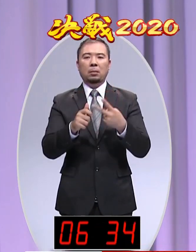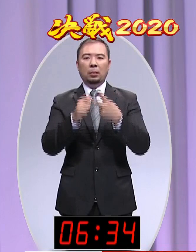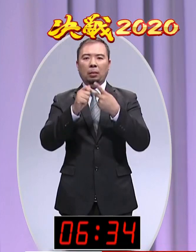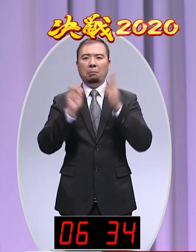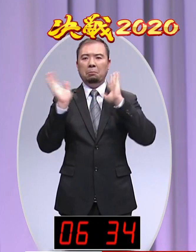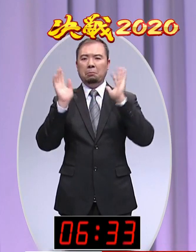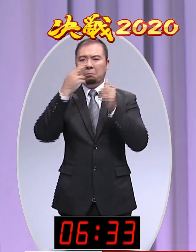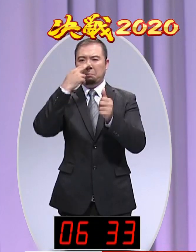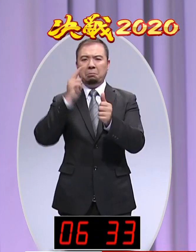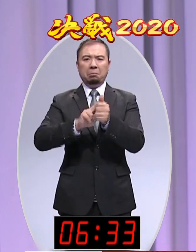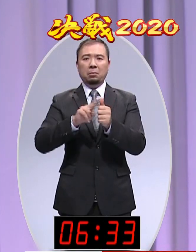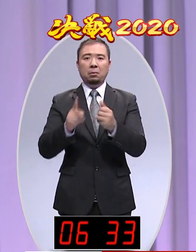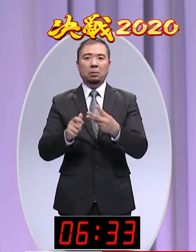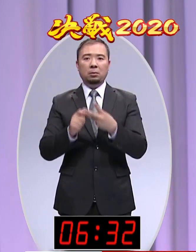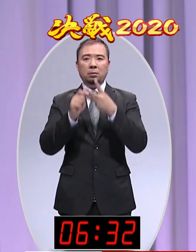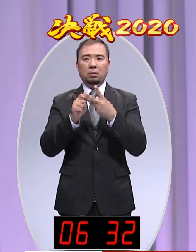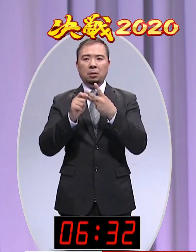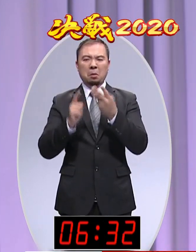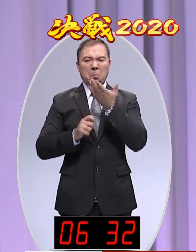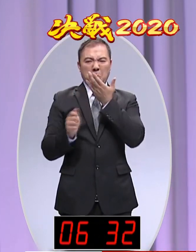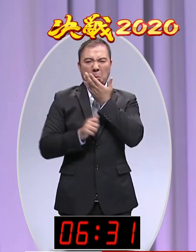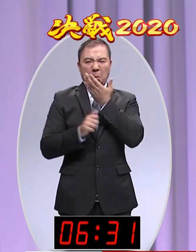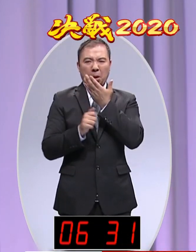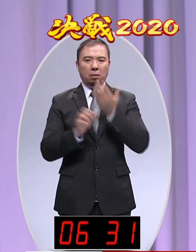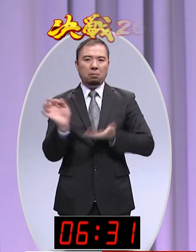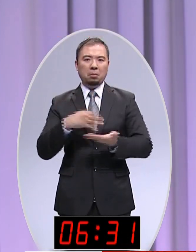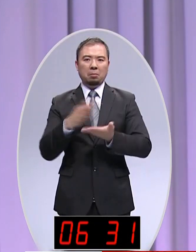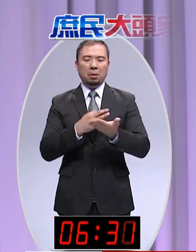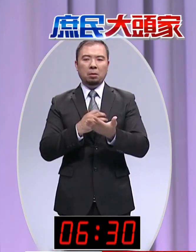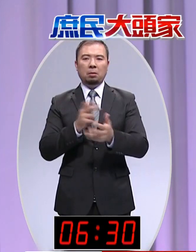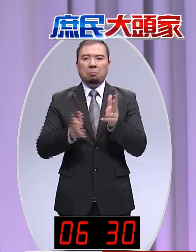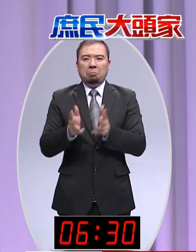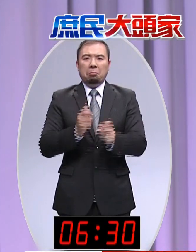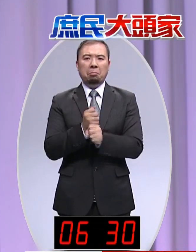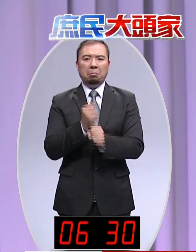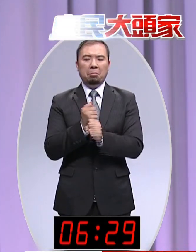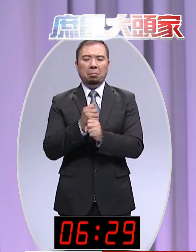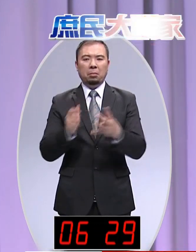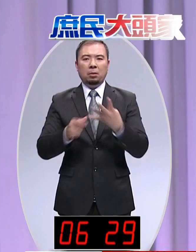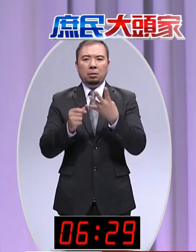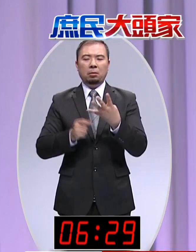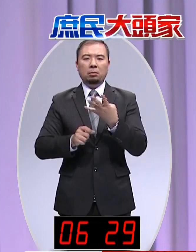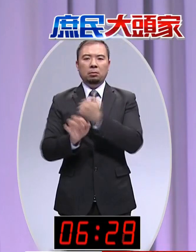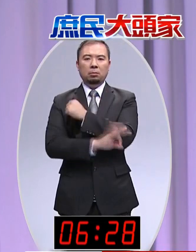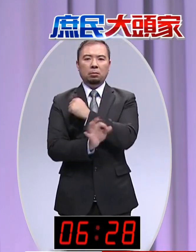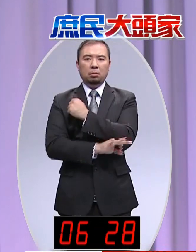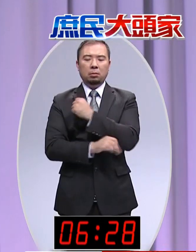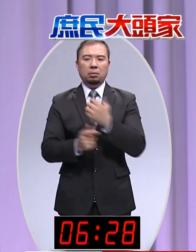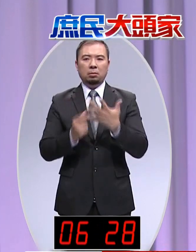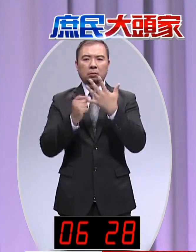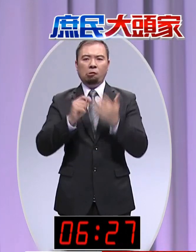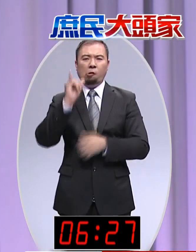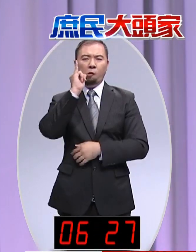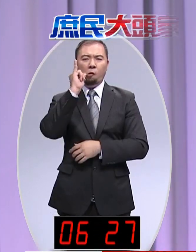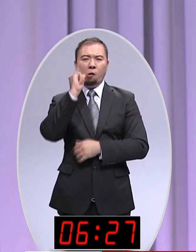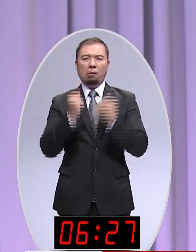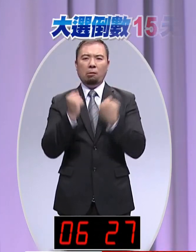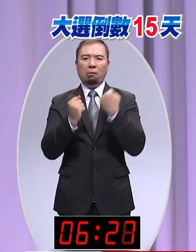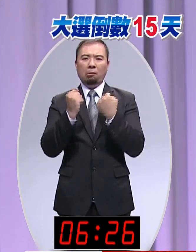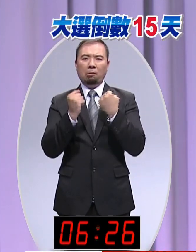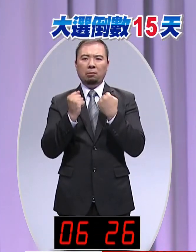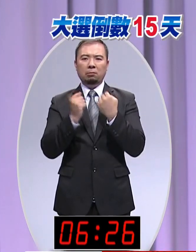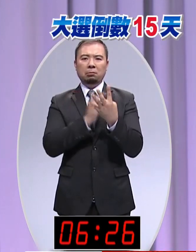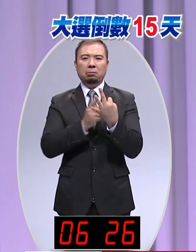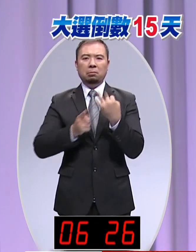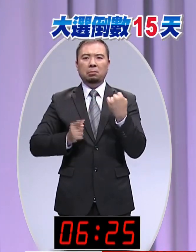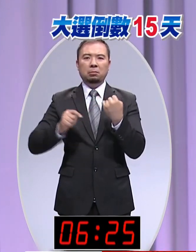儿童，第三，贩卖制造运输毒品，第四，贪污，第五，酒后驾车等等，绝对